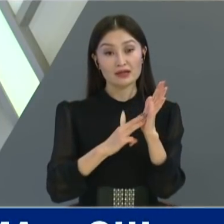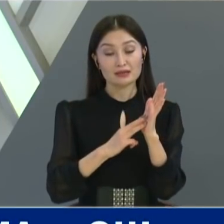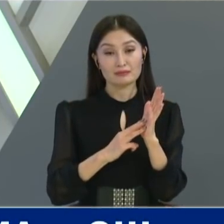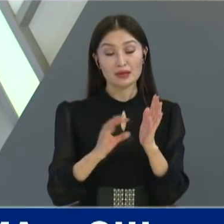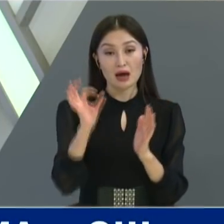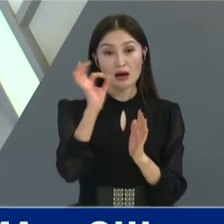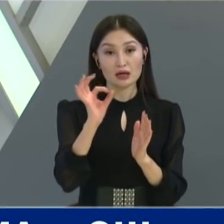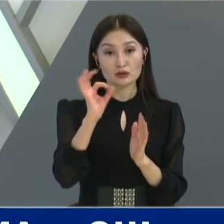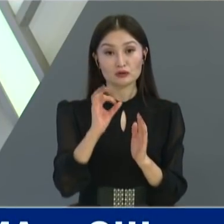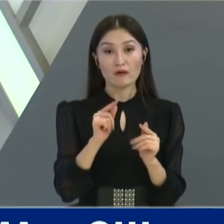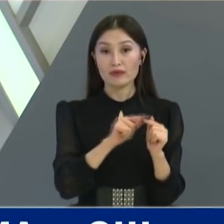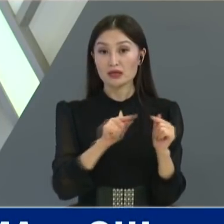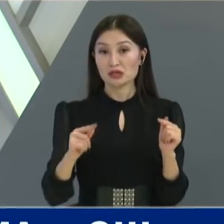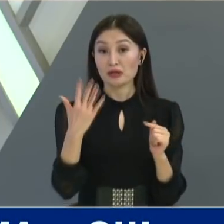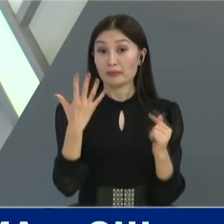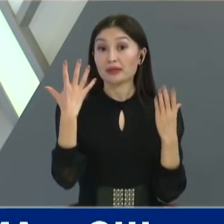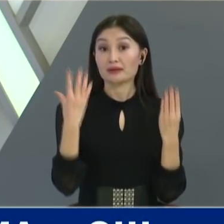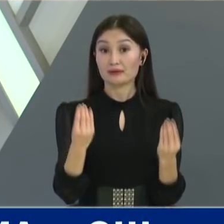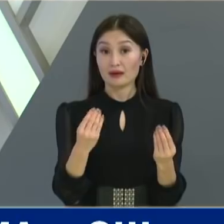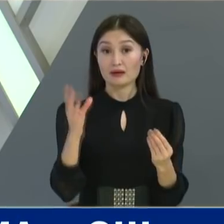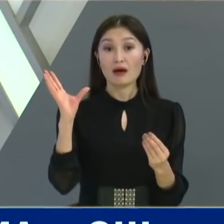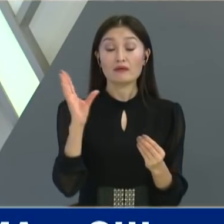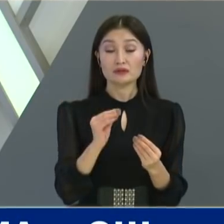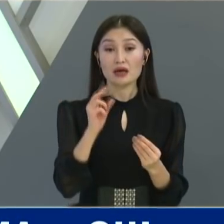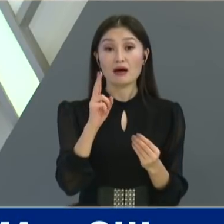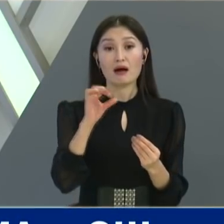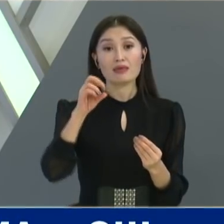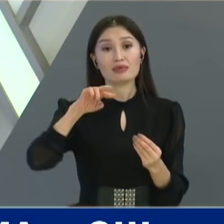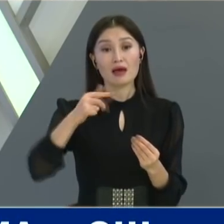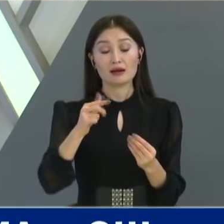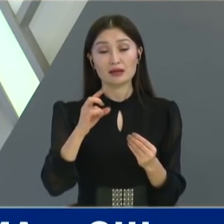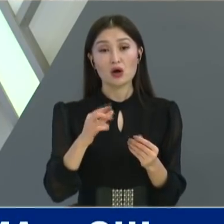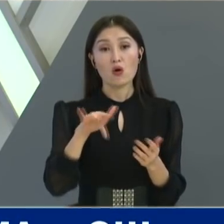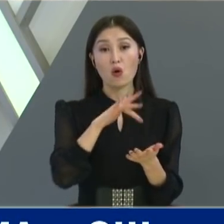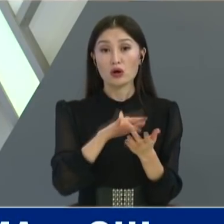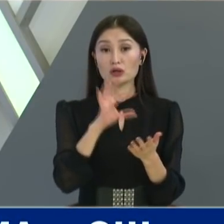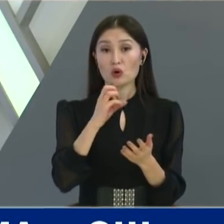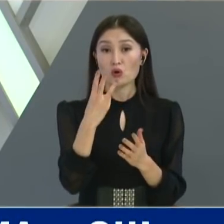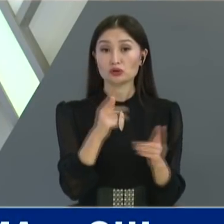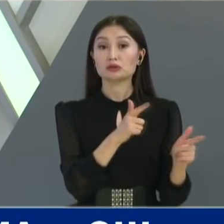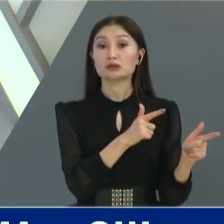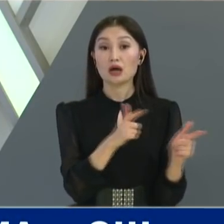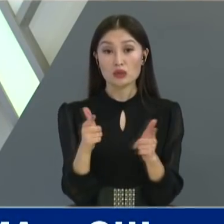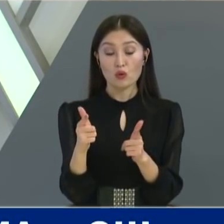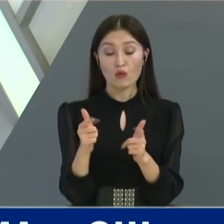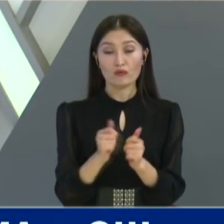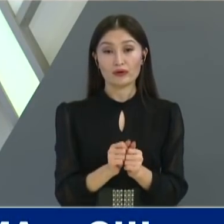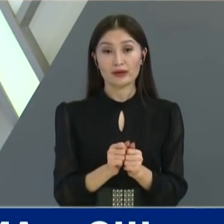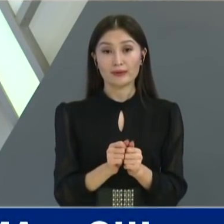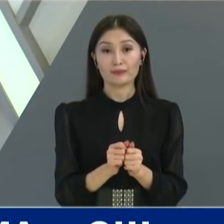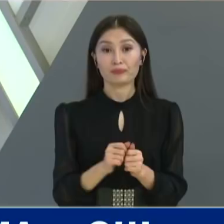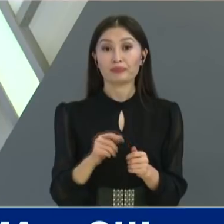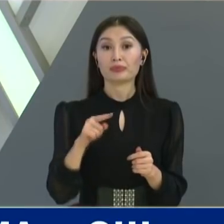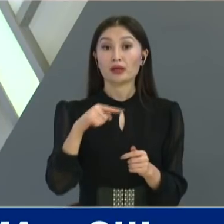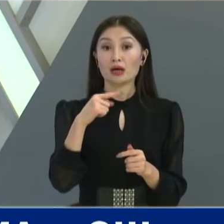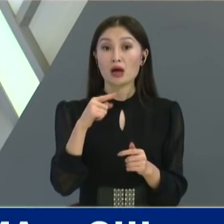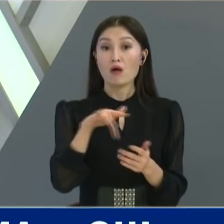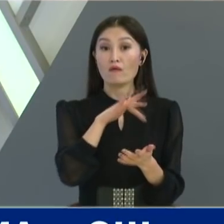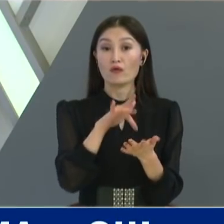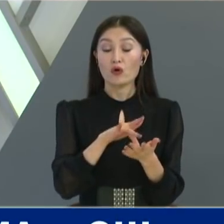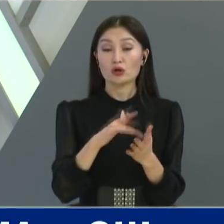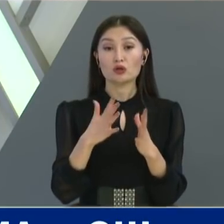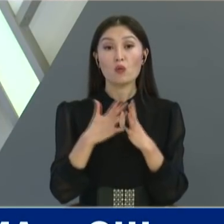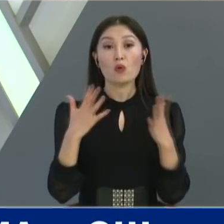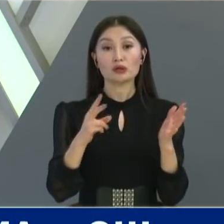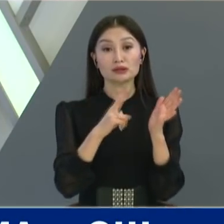дней. Как говорит вице-мэр, все котельные города Ош готовы к зимнему отопительному сезону. Отметим, что в городе